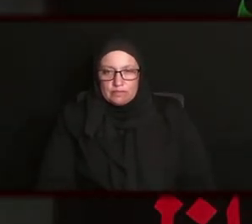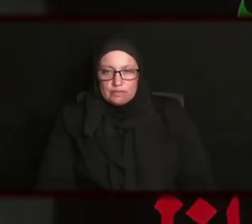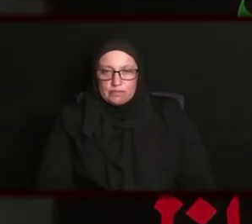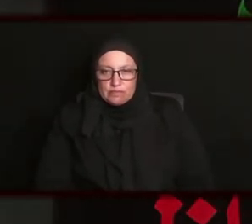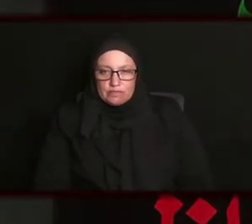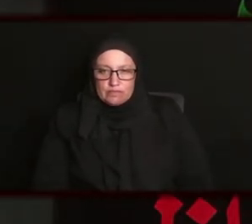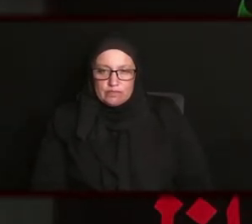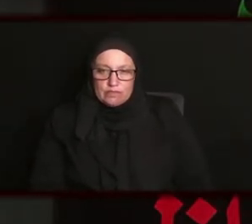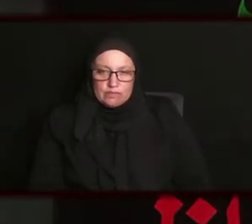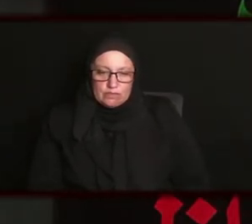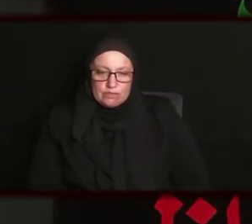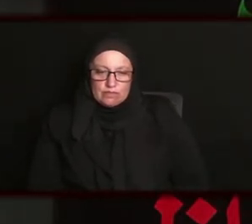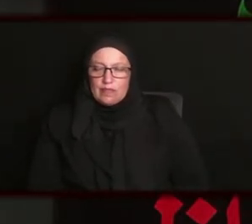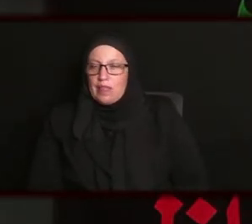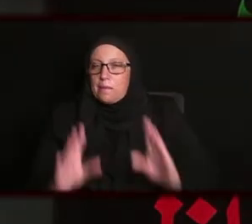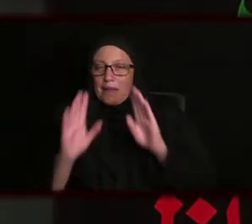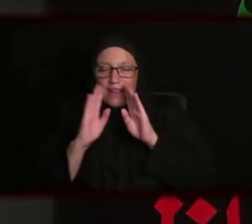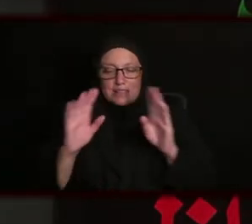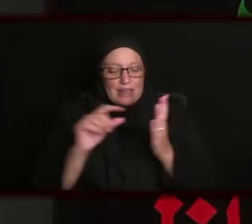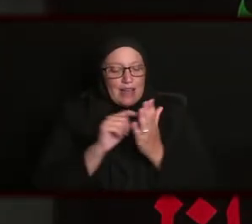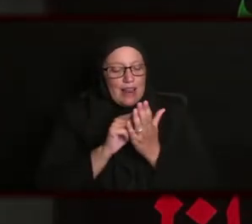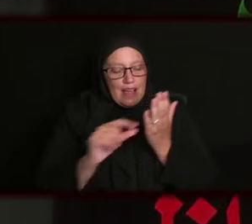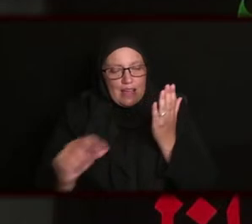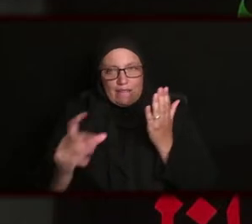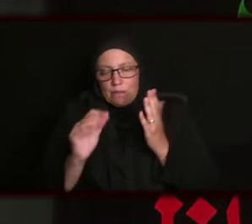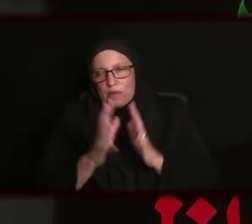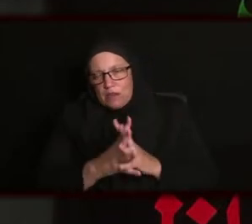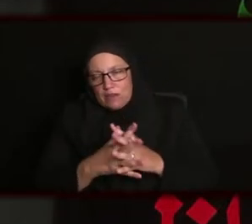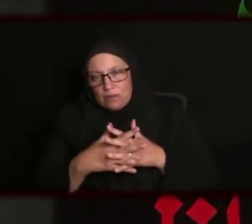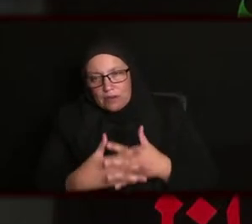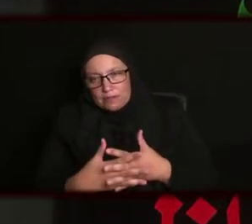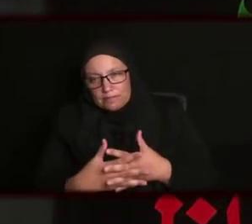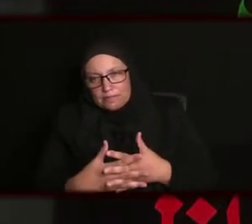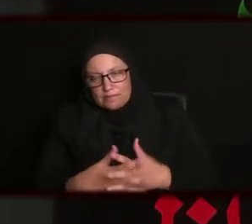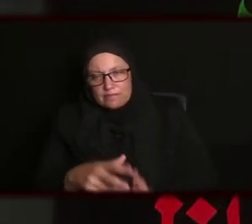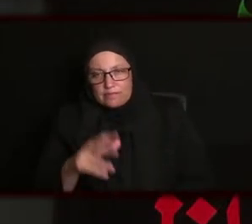this blessed ayah. أَمْ حَسِبْتُمْ أَن تَدْخُلُ